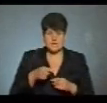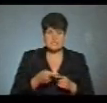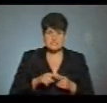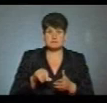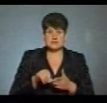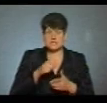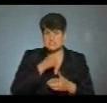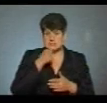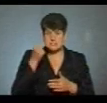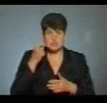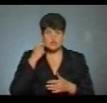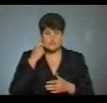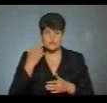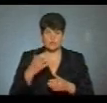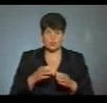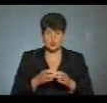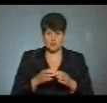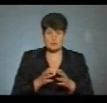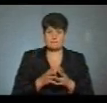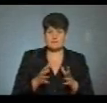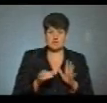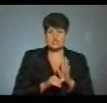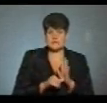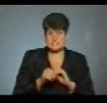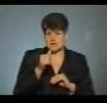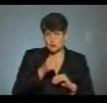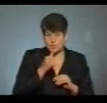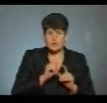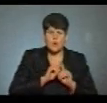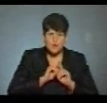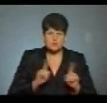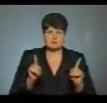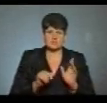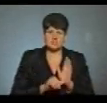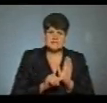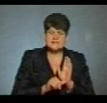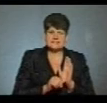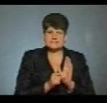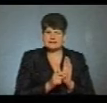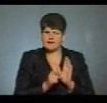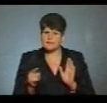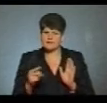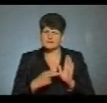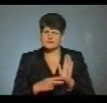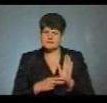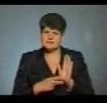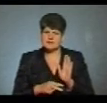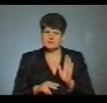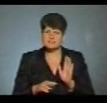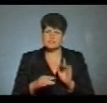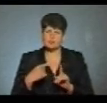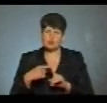представники старшої вікової групи, більше 60 років, особливо 60 і 70, так звана